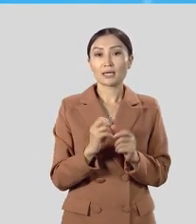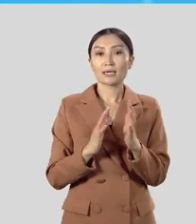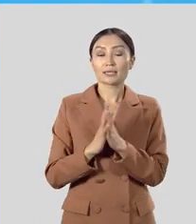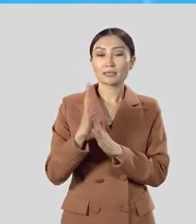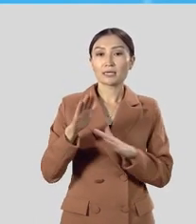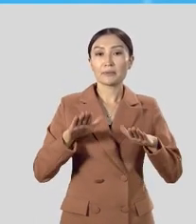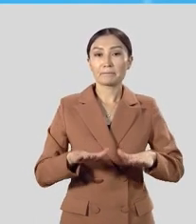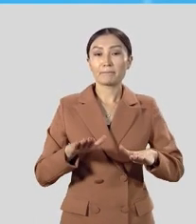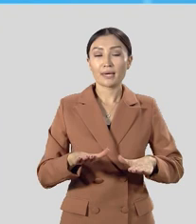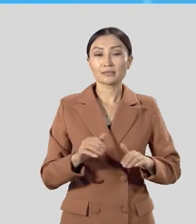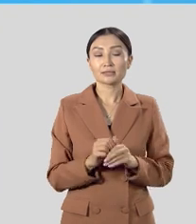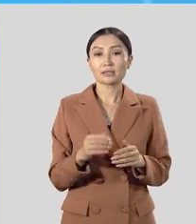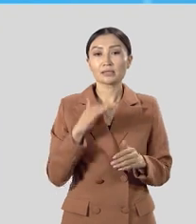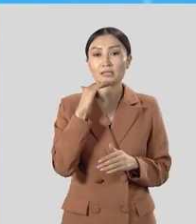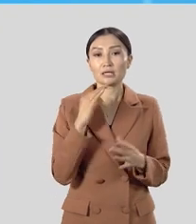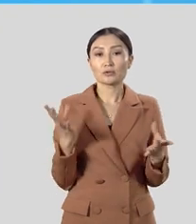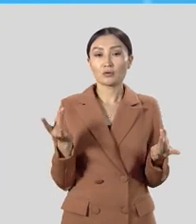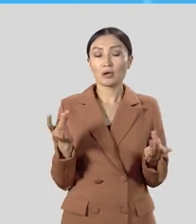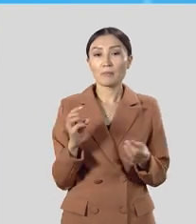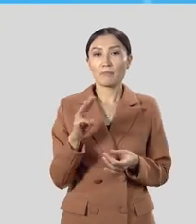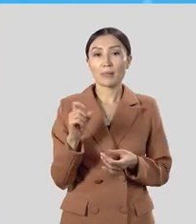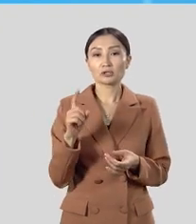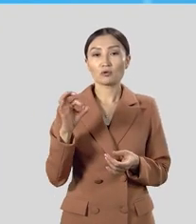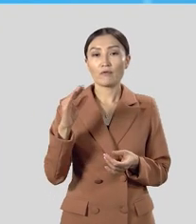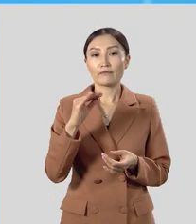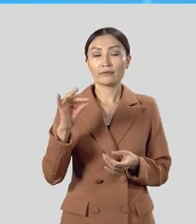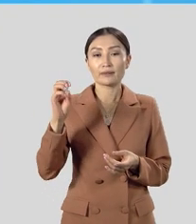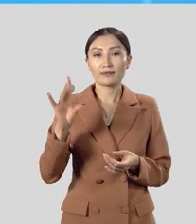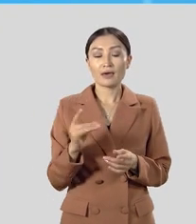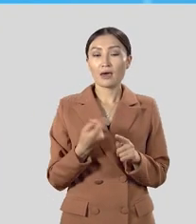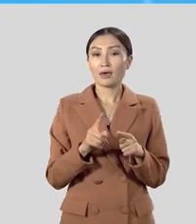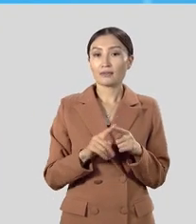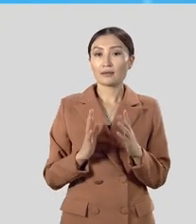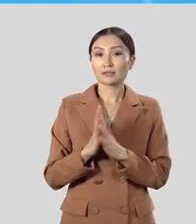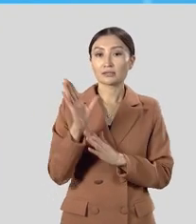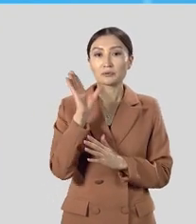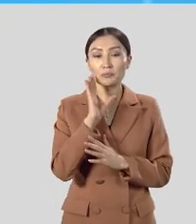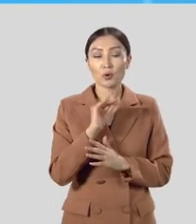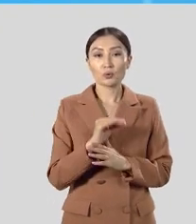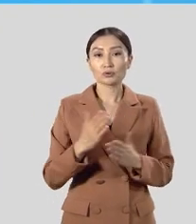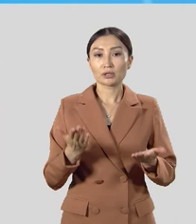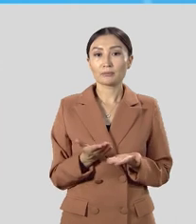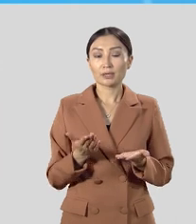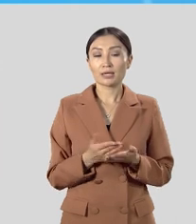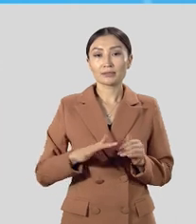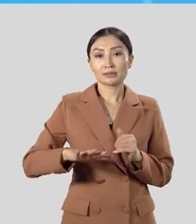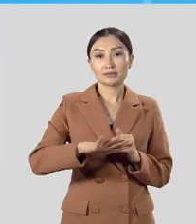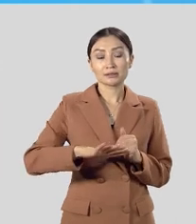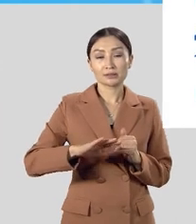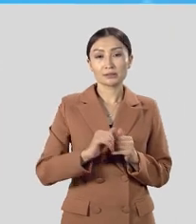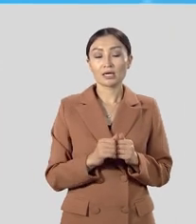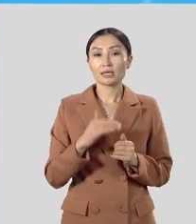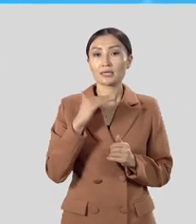Растения мест достаточного увлажнения – мезофиты. Это растения, которые приспособлены к обитанию в среде